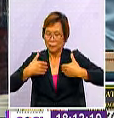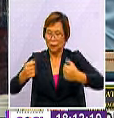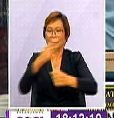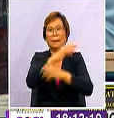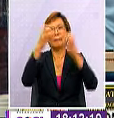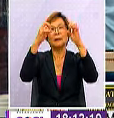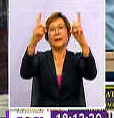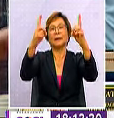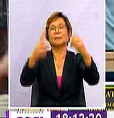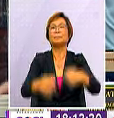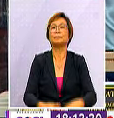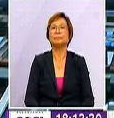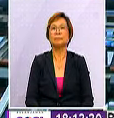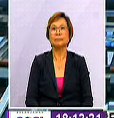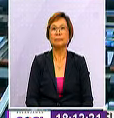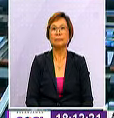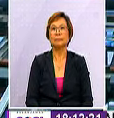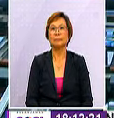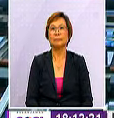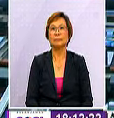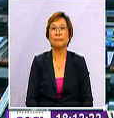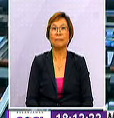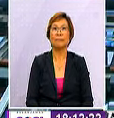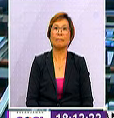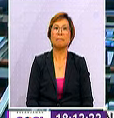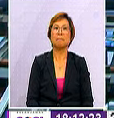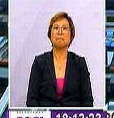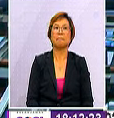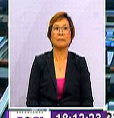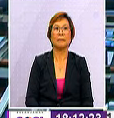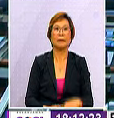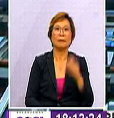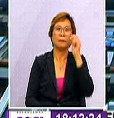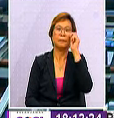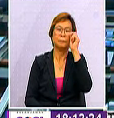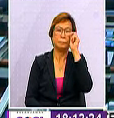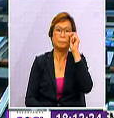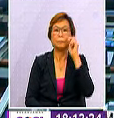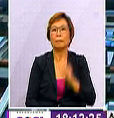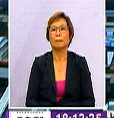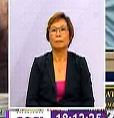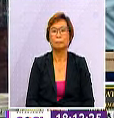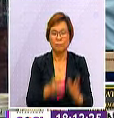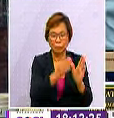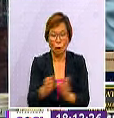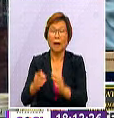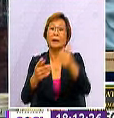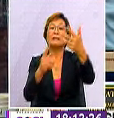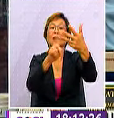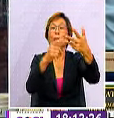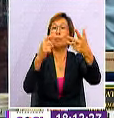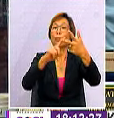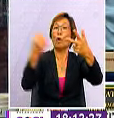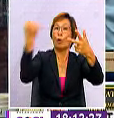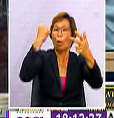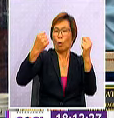kesihatan dan pendidikan. Dato' Yang di-Pertua, strategi ketiga ialah untuk memperkasa